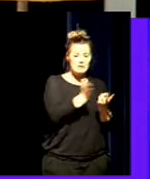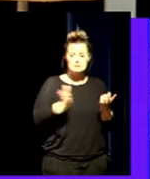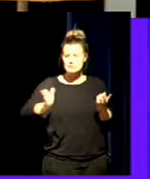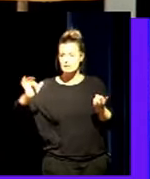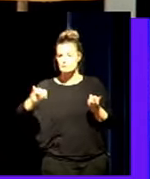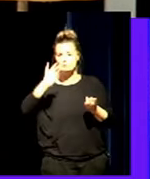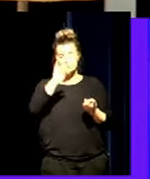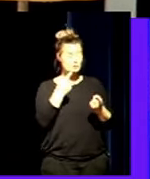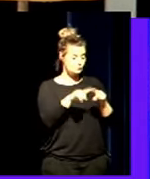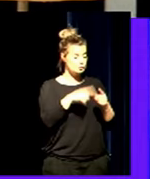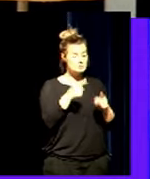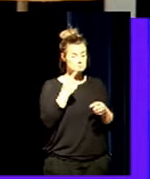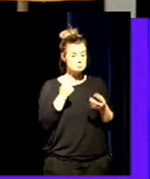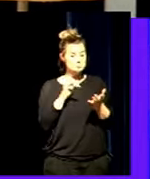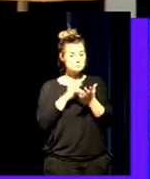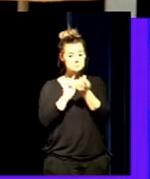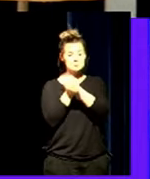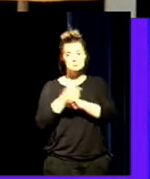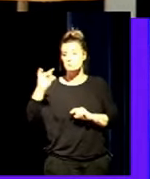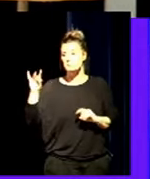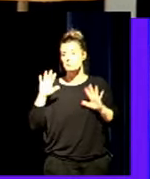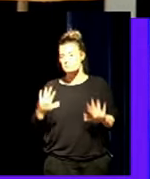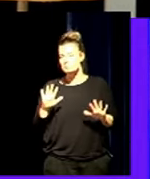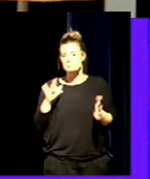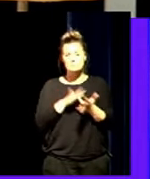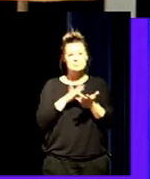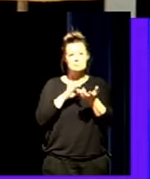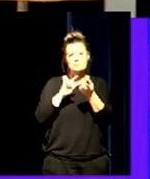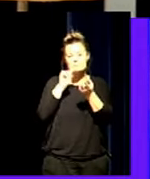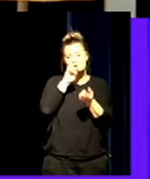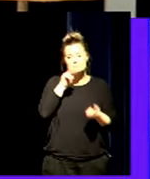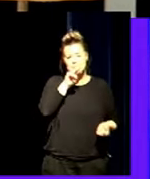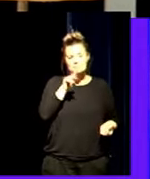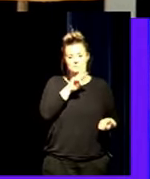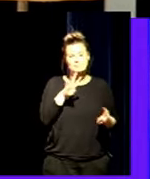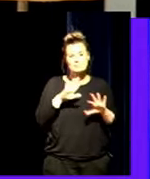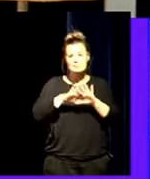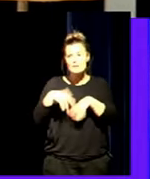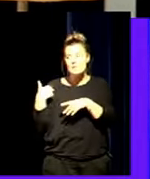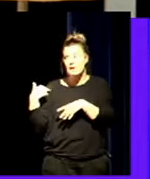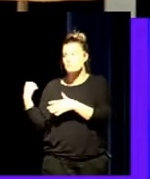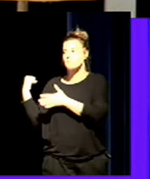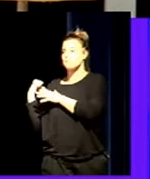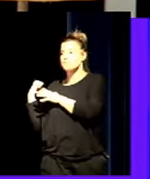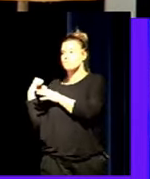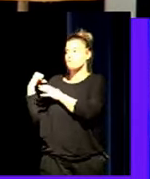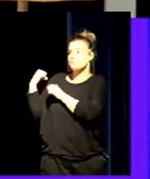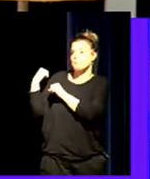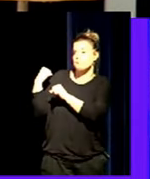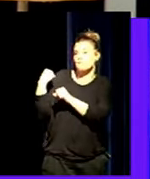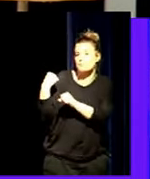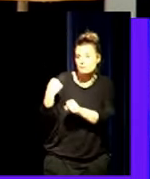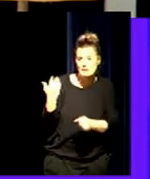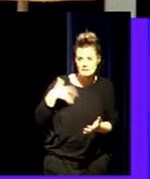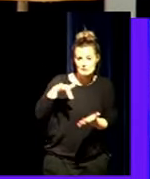Gauzak aldatzen ari doaz, bai, baina ezke gau da hitz egiten legado batetik urteak eta urteak dara modula horregaz.